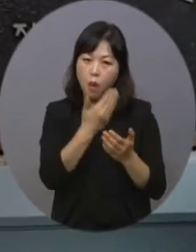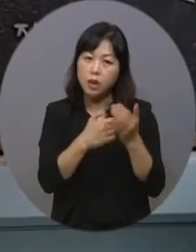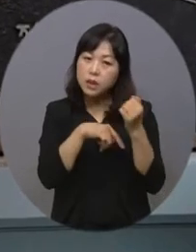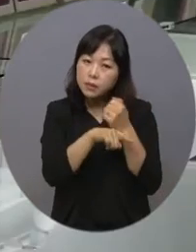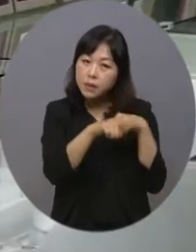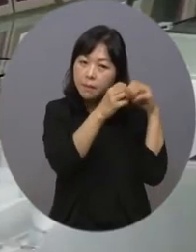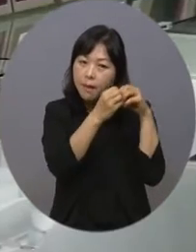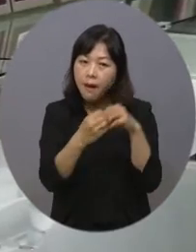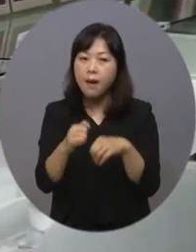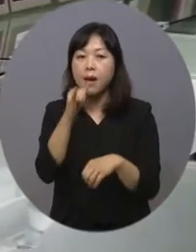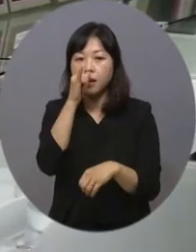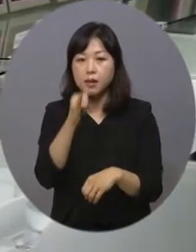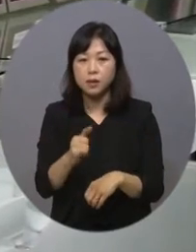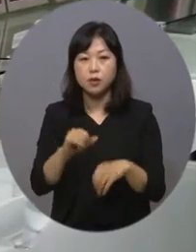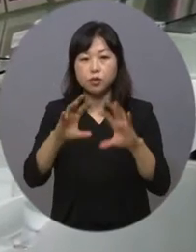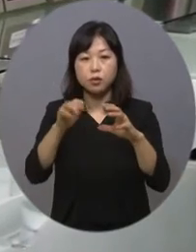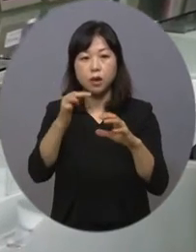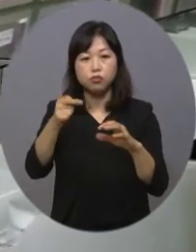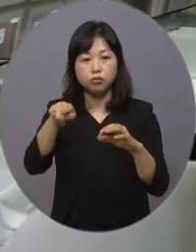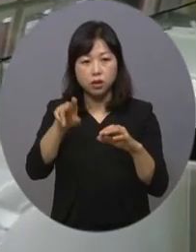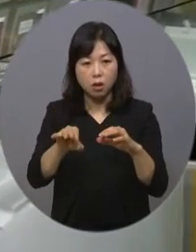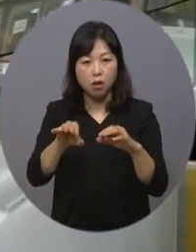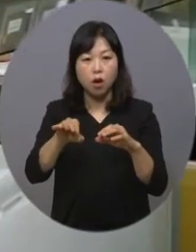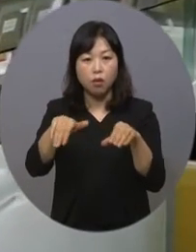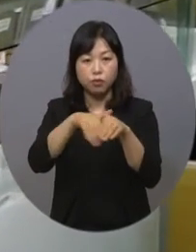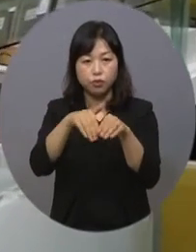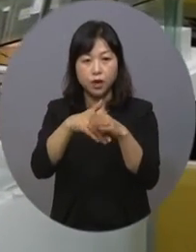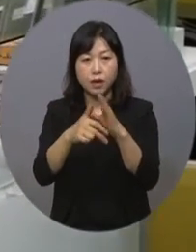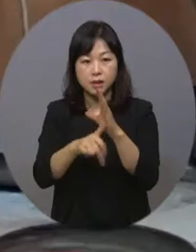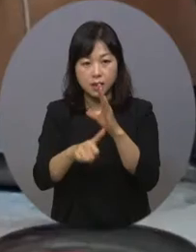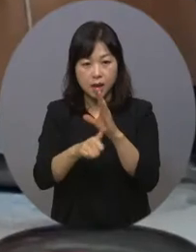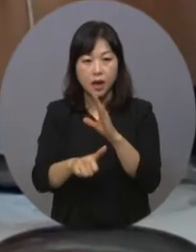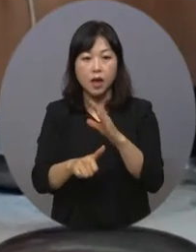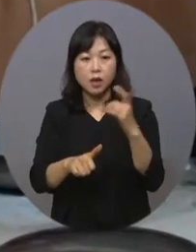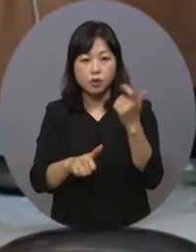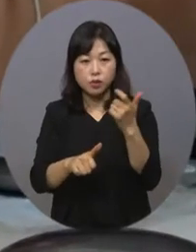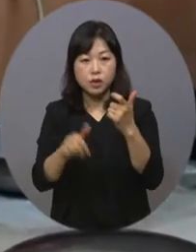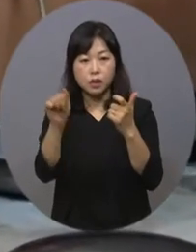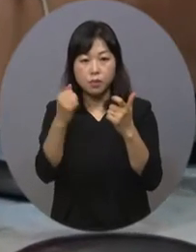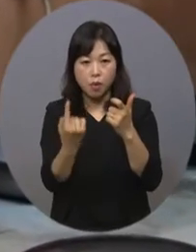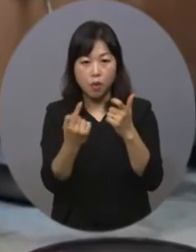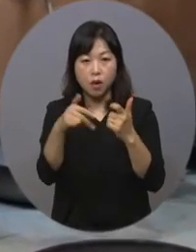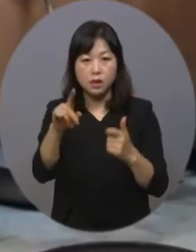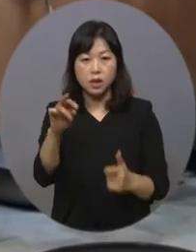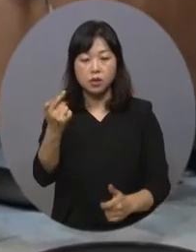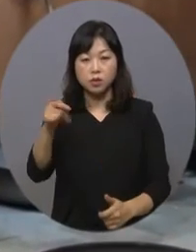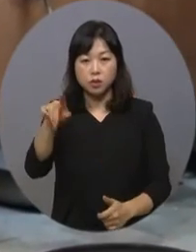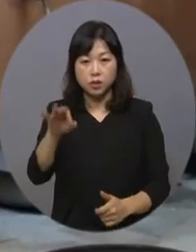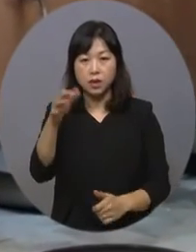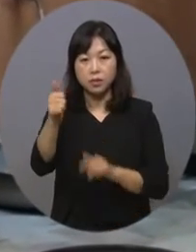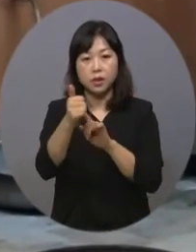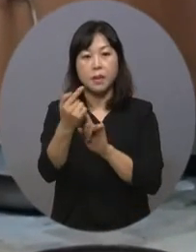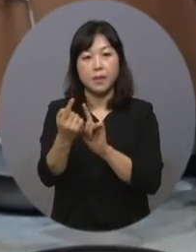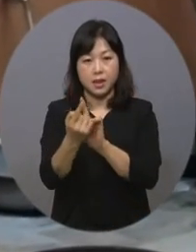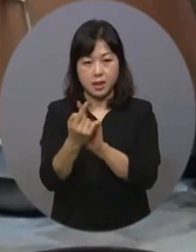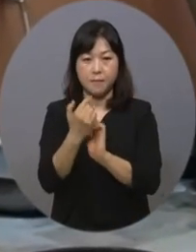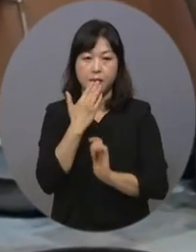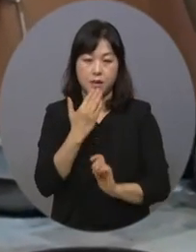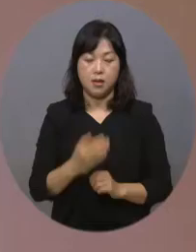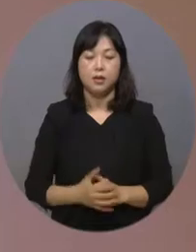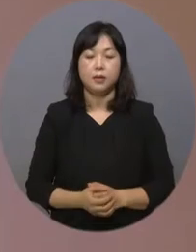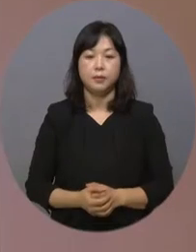있는 국가무형문화재 제60호 장도장 박종근 장인을 만날 수 있습니다.